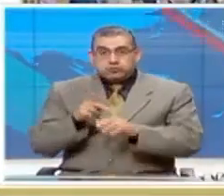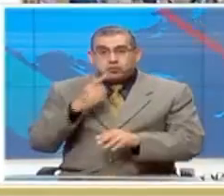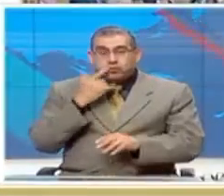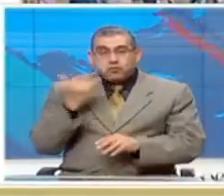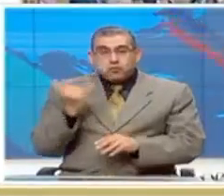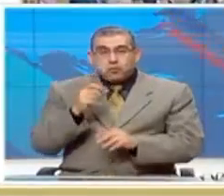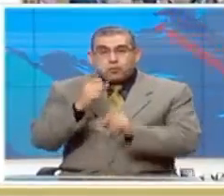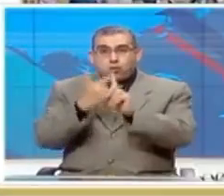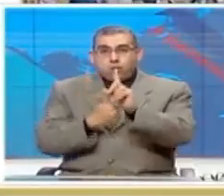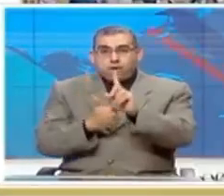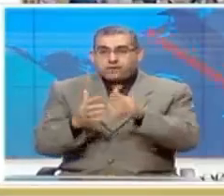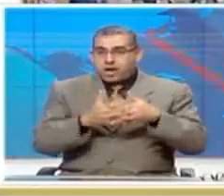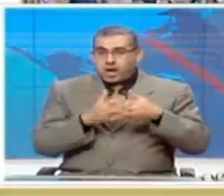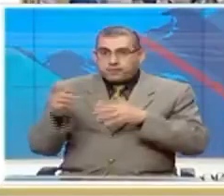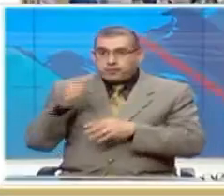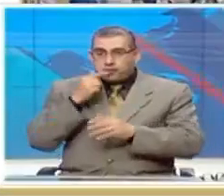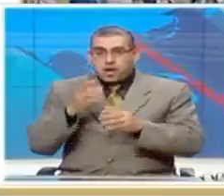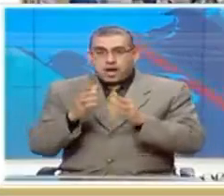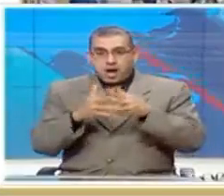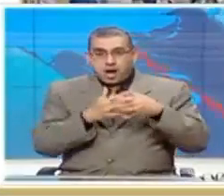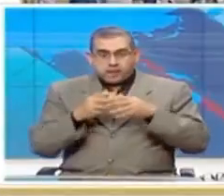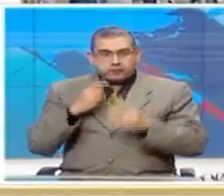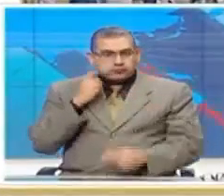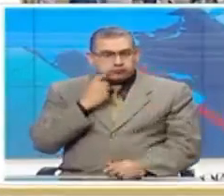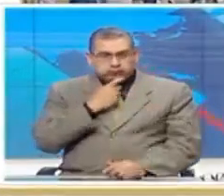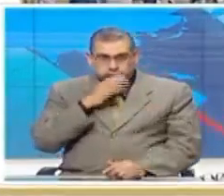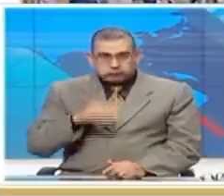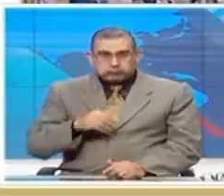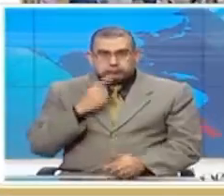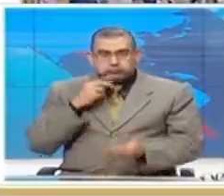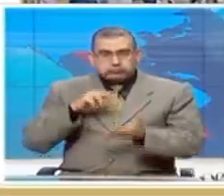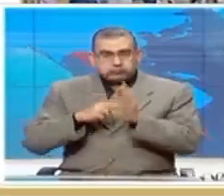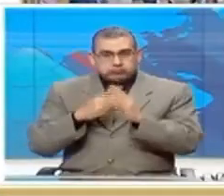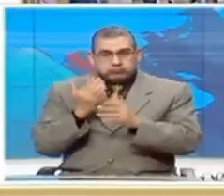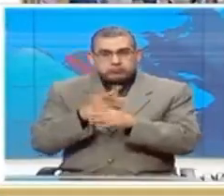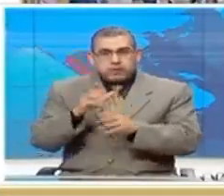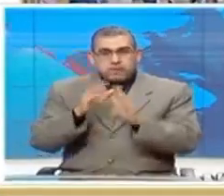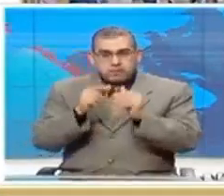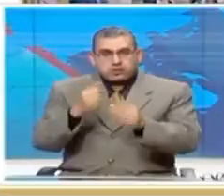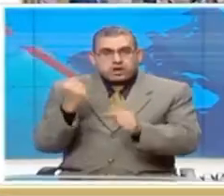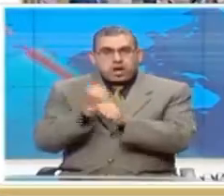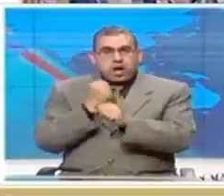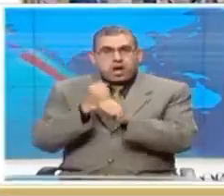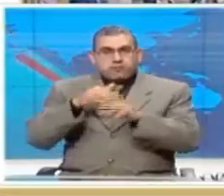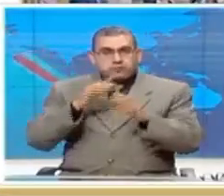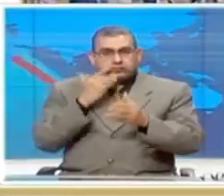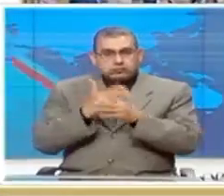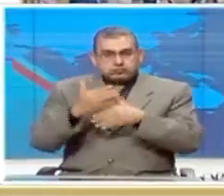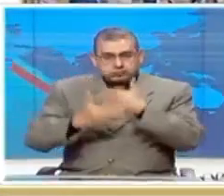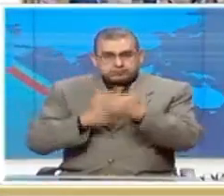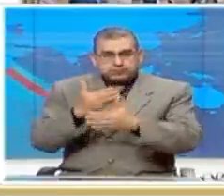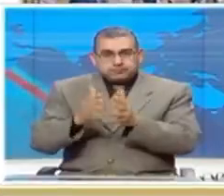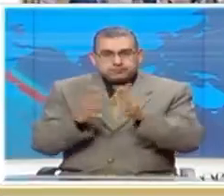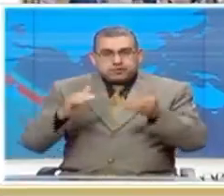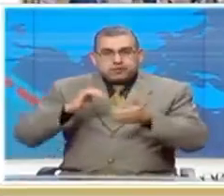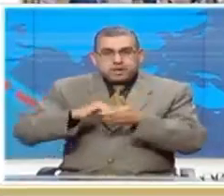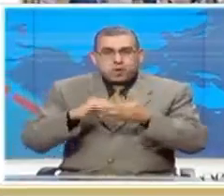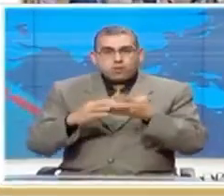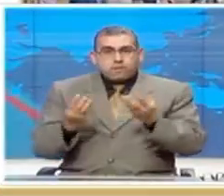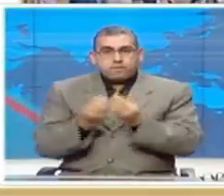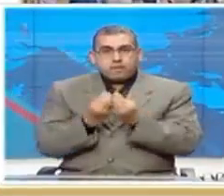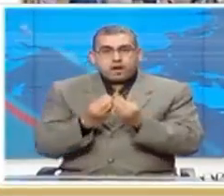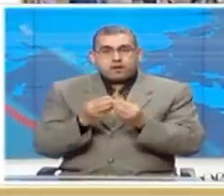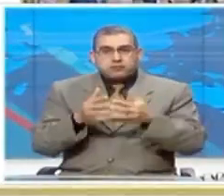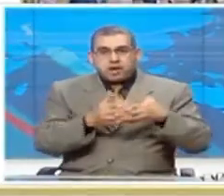اكد الوفد الامريكي حرص الولايات المتحده والكونجرس بصفه خاصه على تطوير مجالات التعاون المشترك